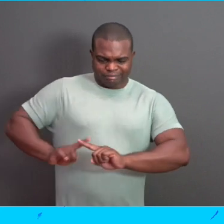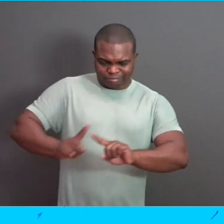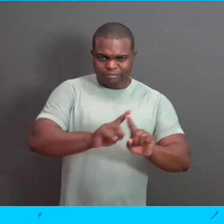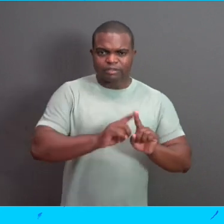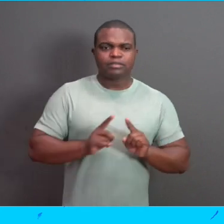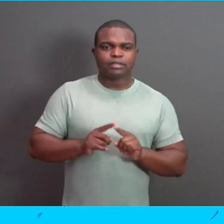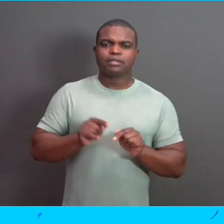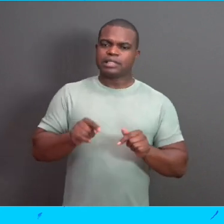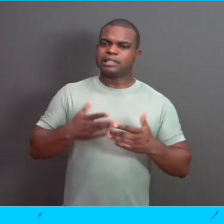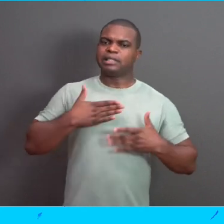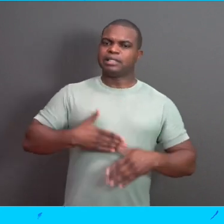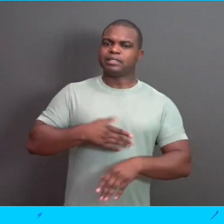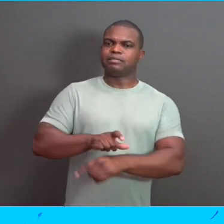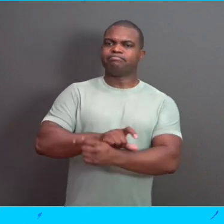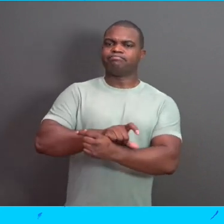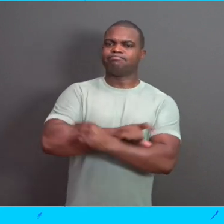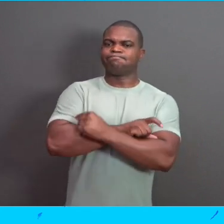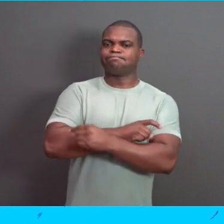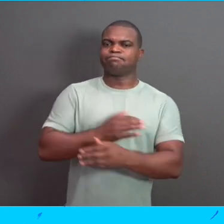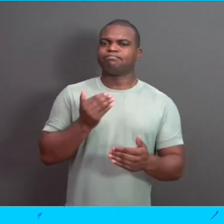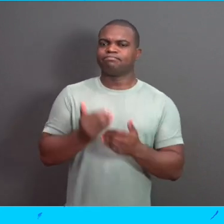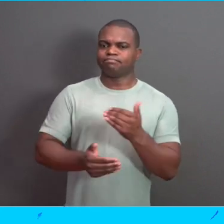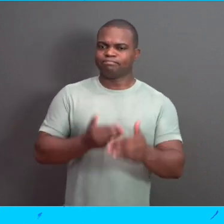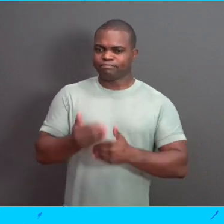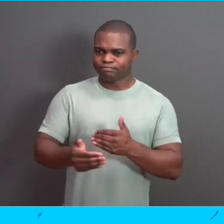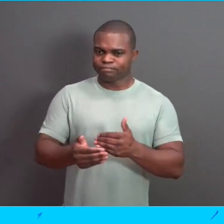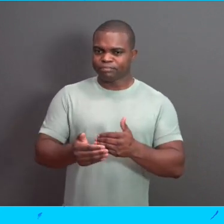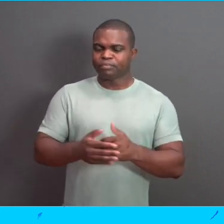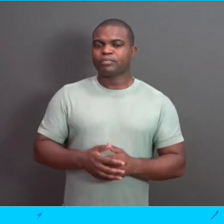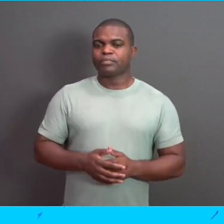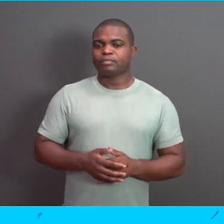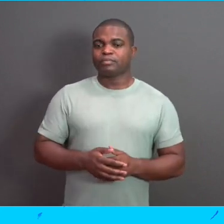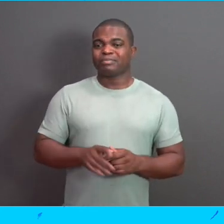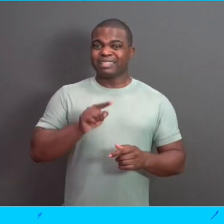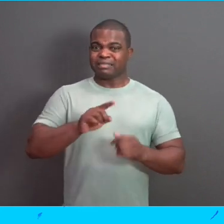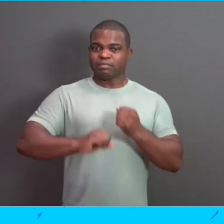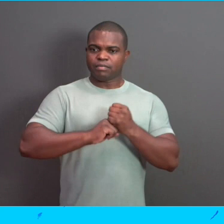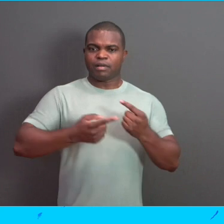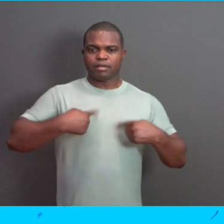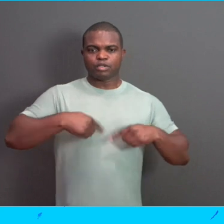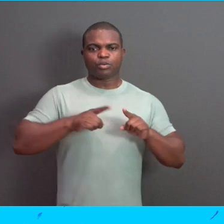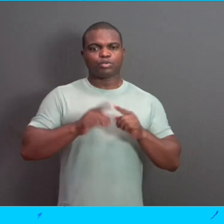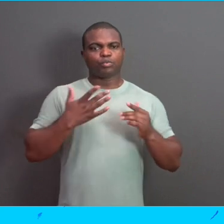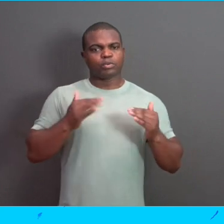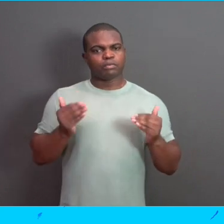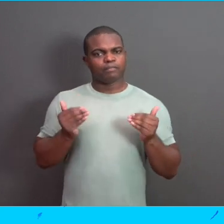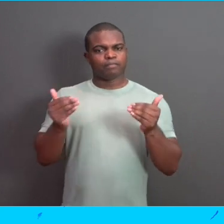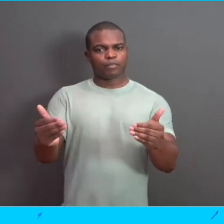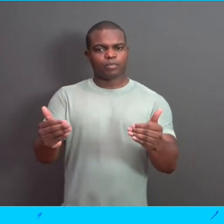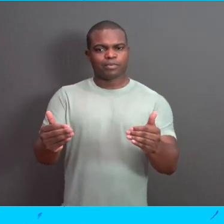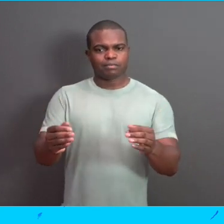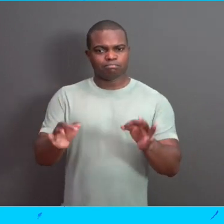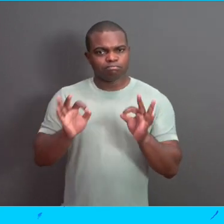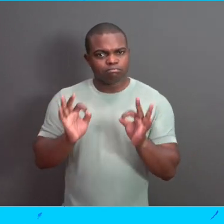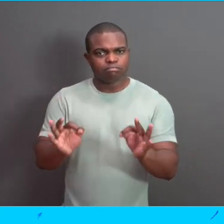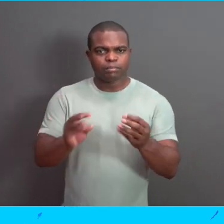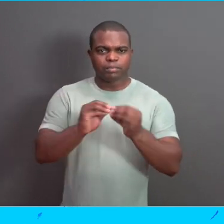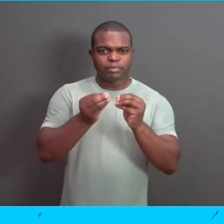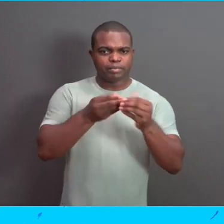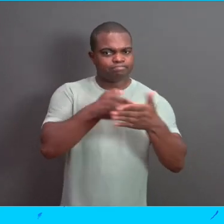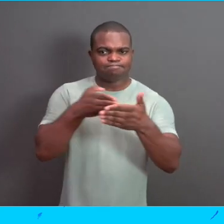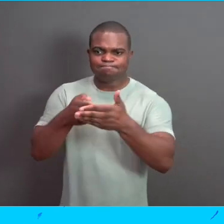permettent de continuer et de faire face aux difficultés et aussi de lutter